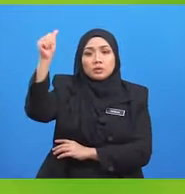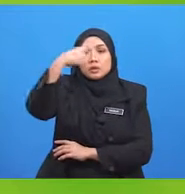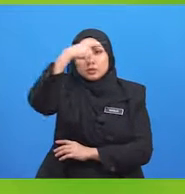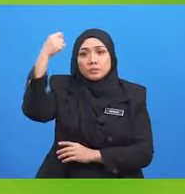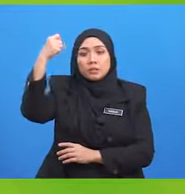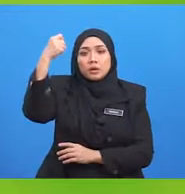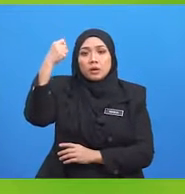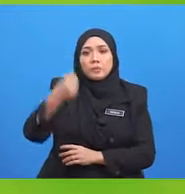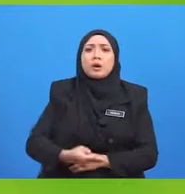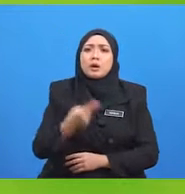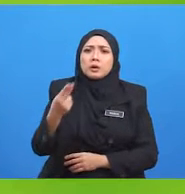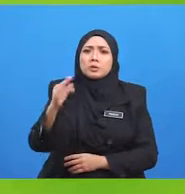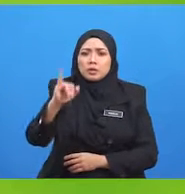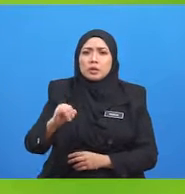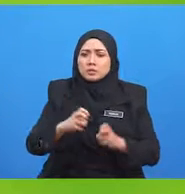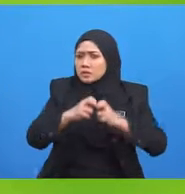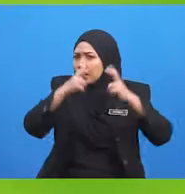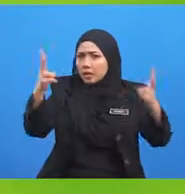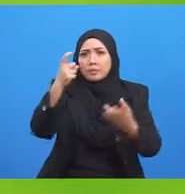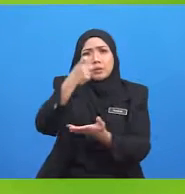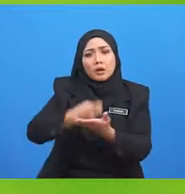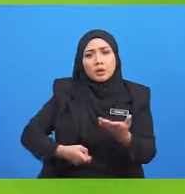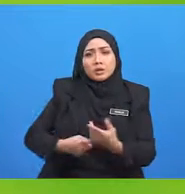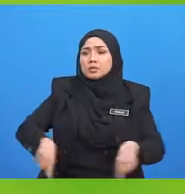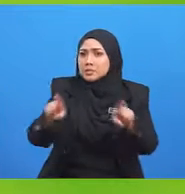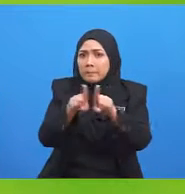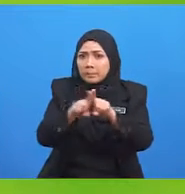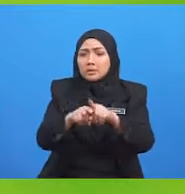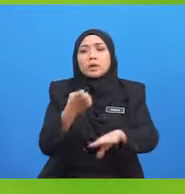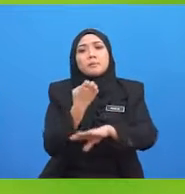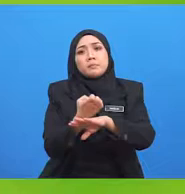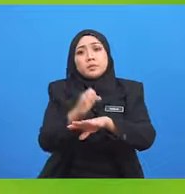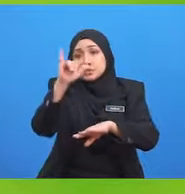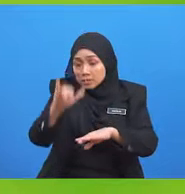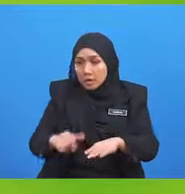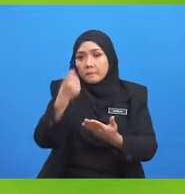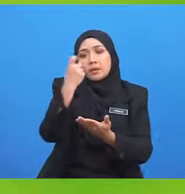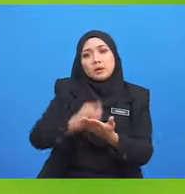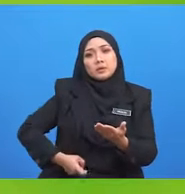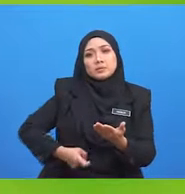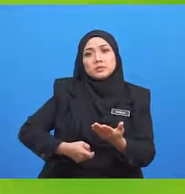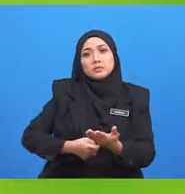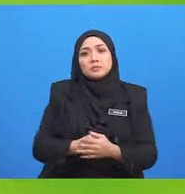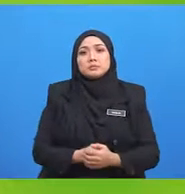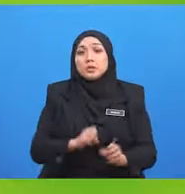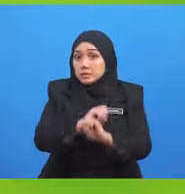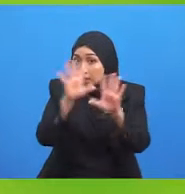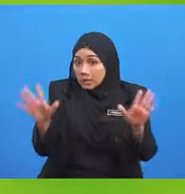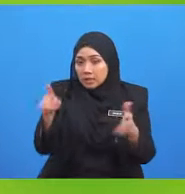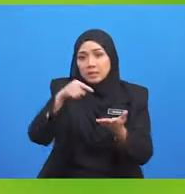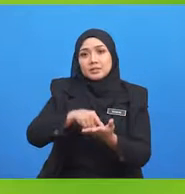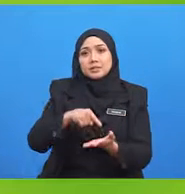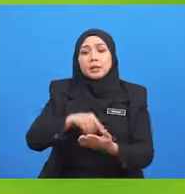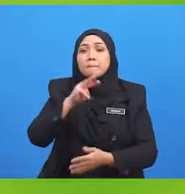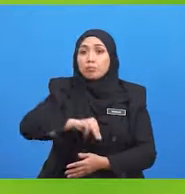berharga sama seperti emas yang berharga. Jelaslah di sini murid-murid, kita sebagai